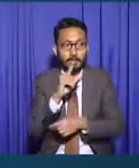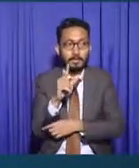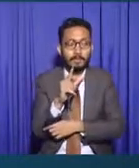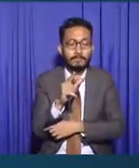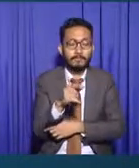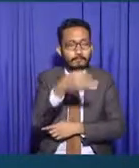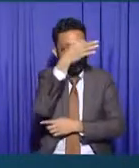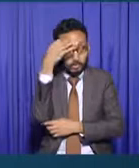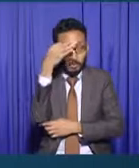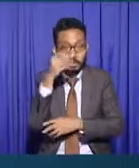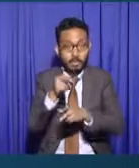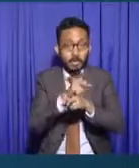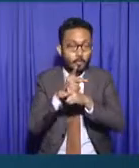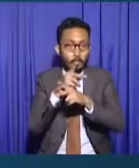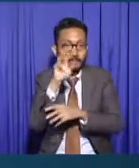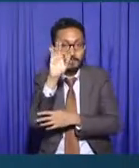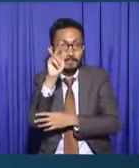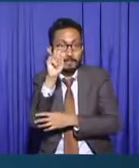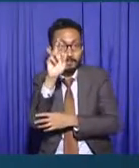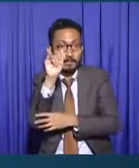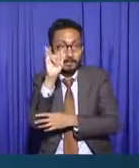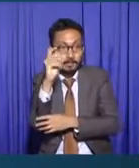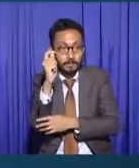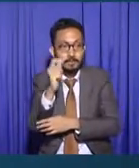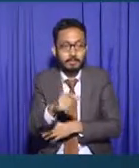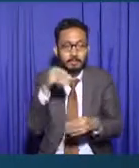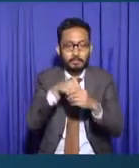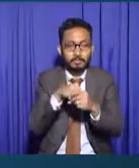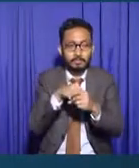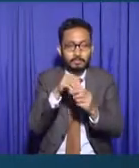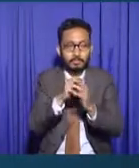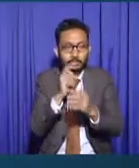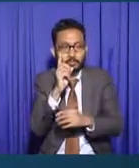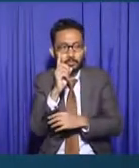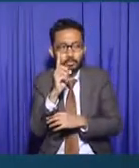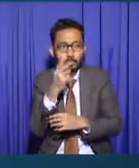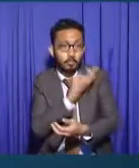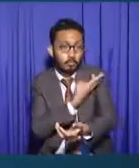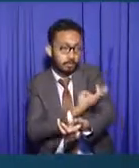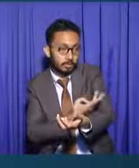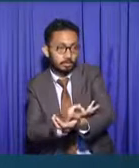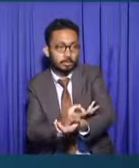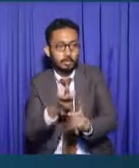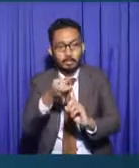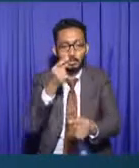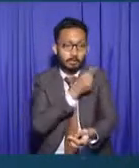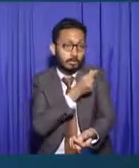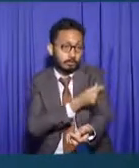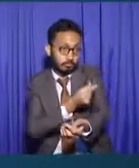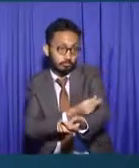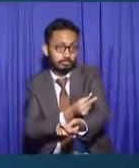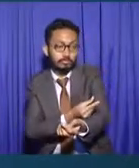track dalam sesuatu ciri yang diwariskan dari satu generasi kepada